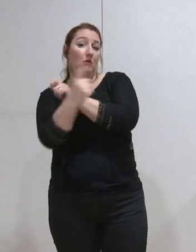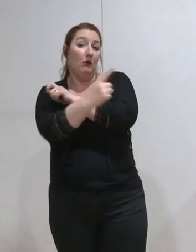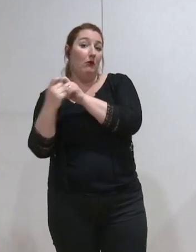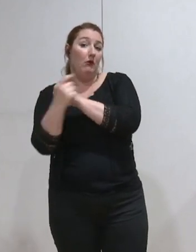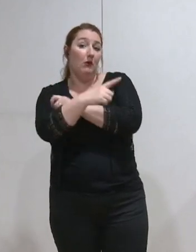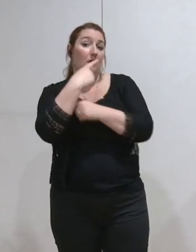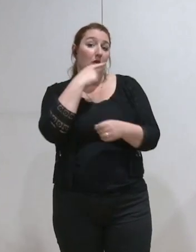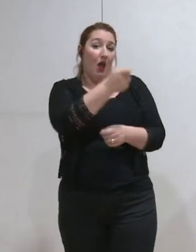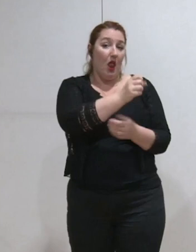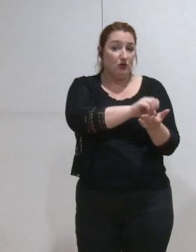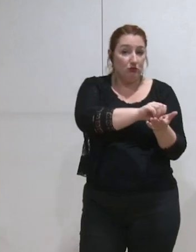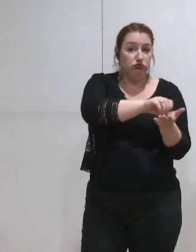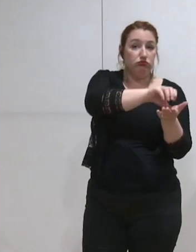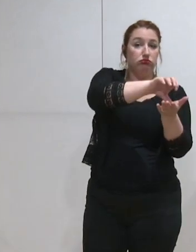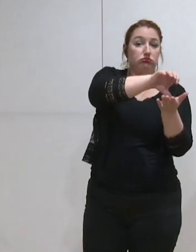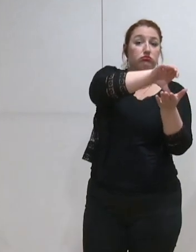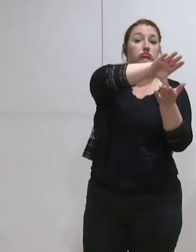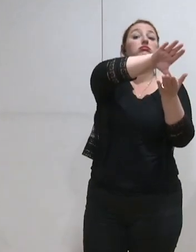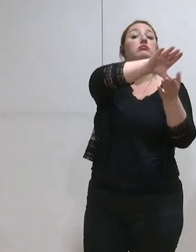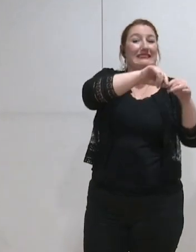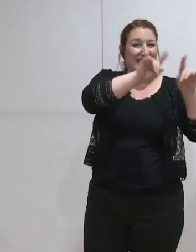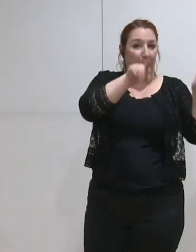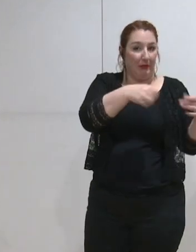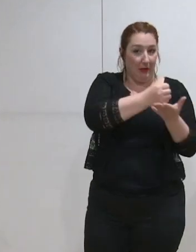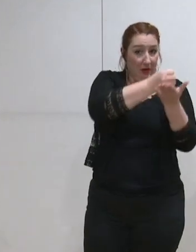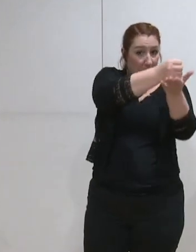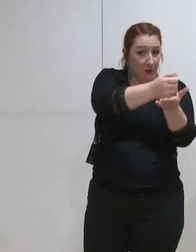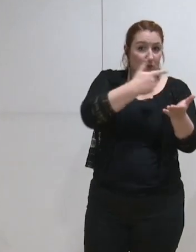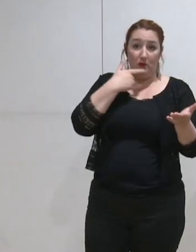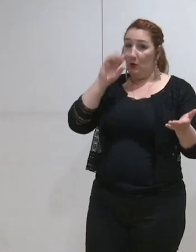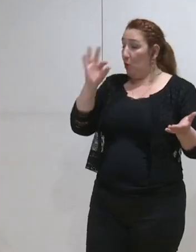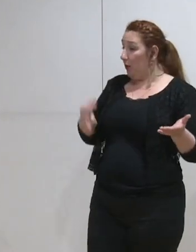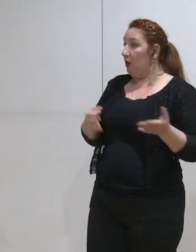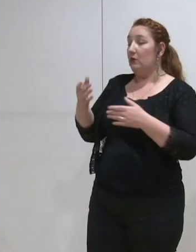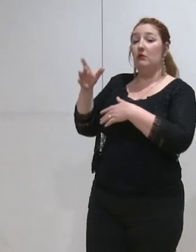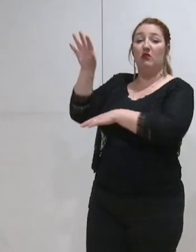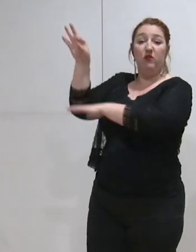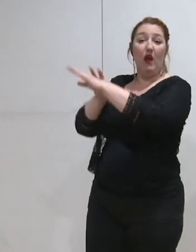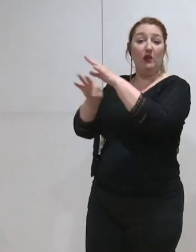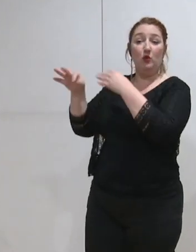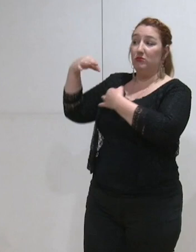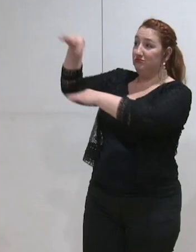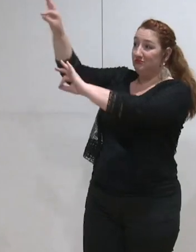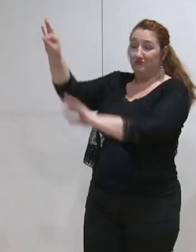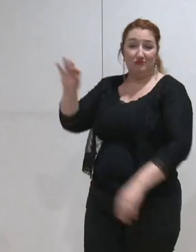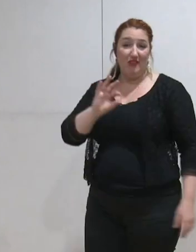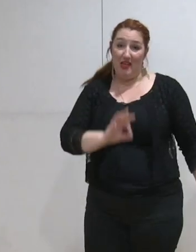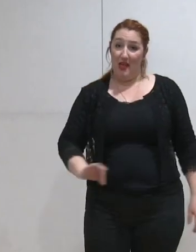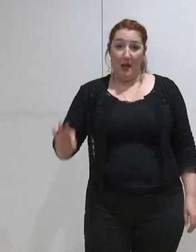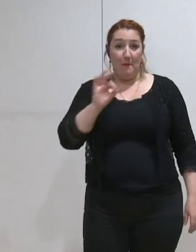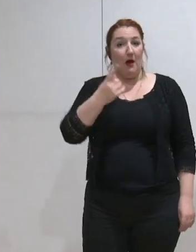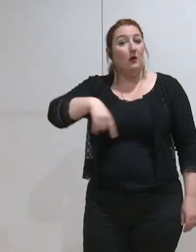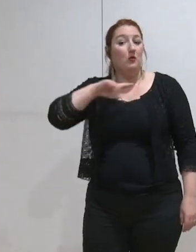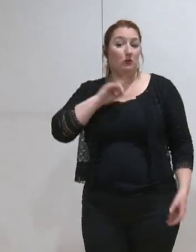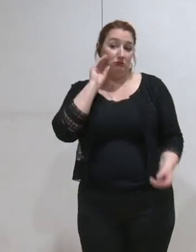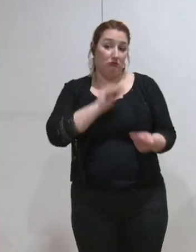sur capital à ce moment-là il n'y a pas de facturation à faire entre la Métro et et la ville donc c'est pour on s'est posé cette question mais la